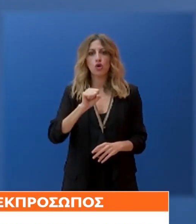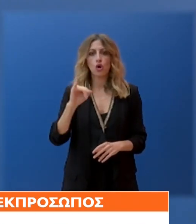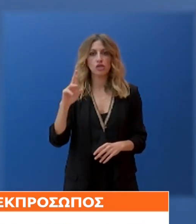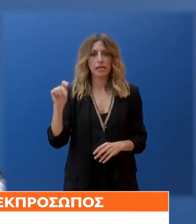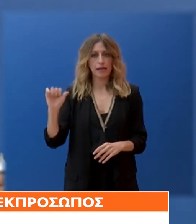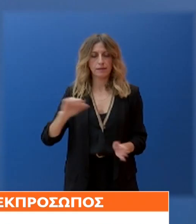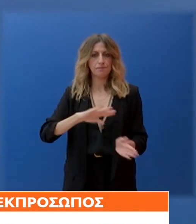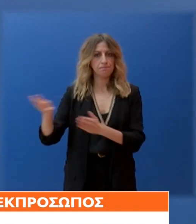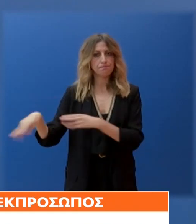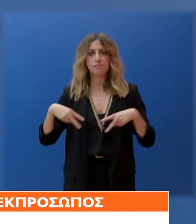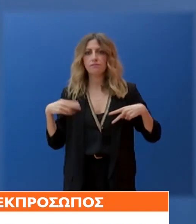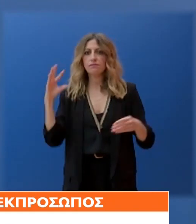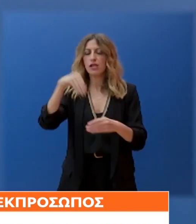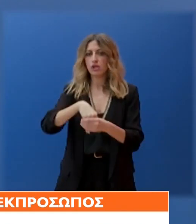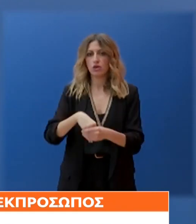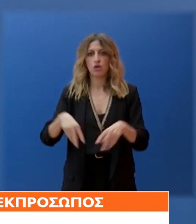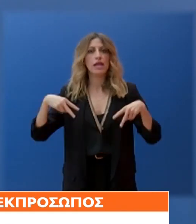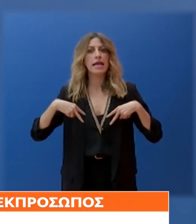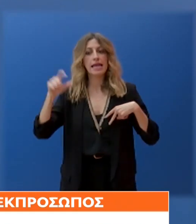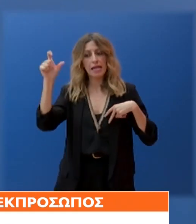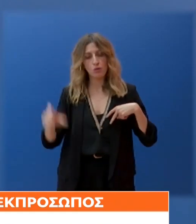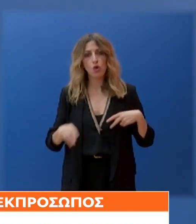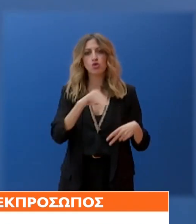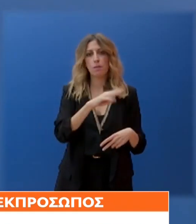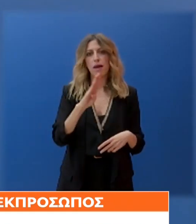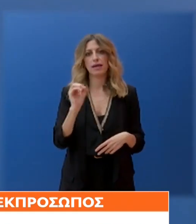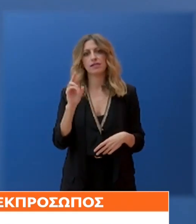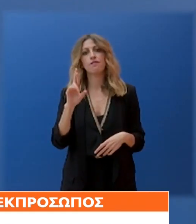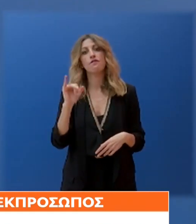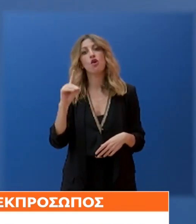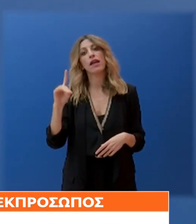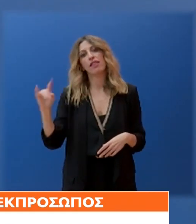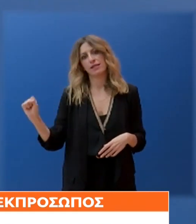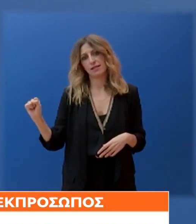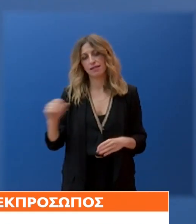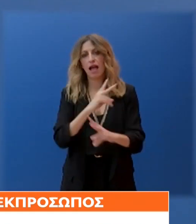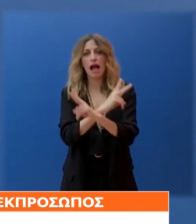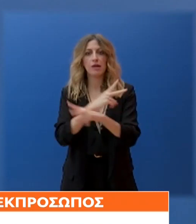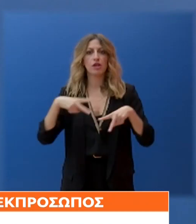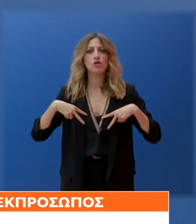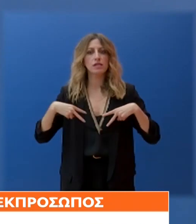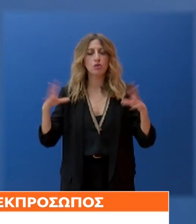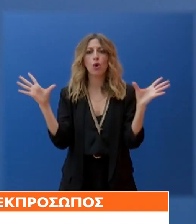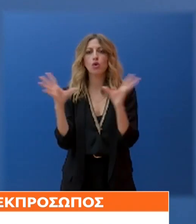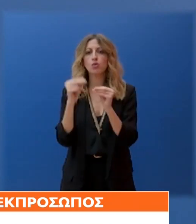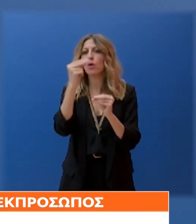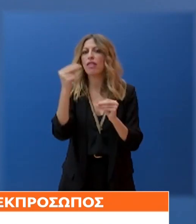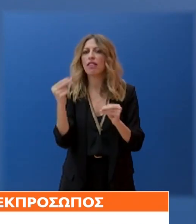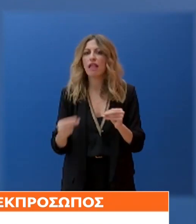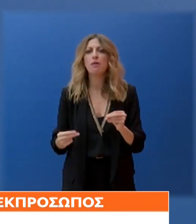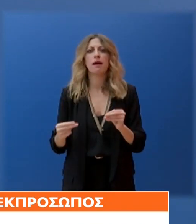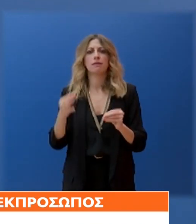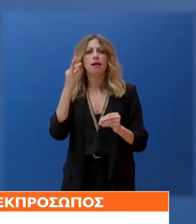Υπουργείο Εσωτερικών. Υπουργός Μάκης Βορύδης. Αναπληρωτής Υπουργός Αρμόδιος για θέματα